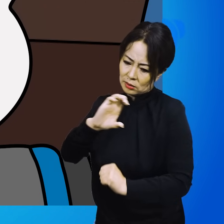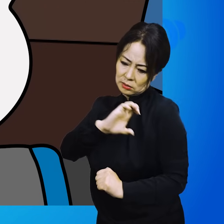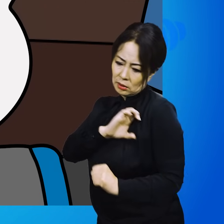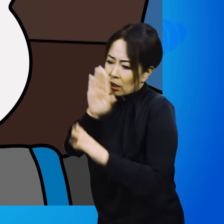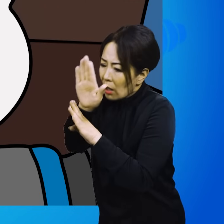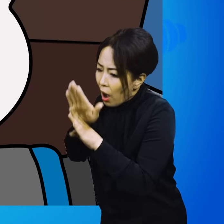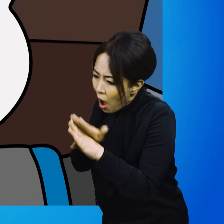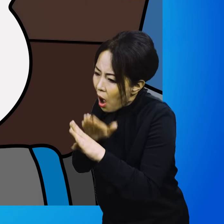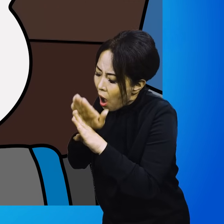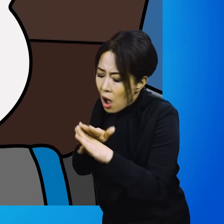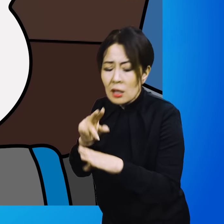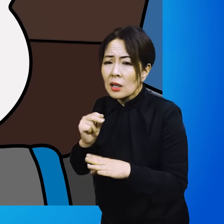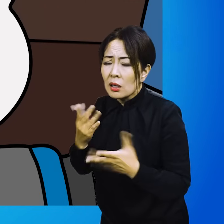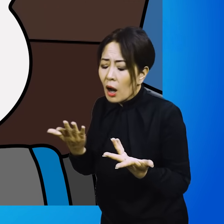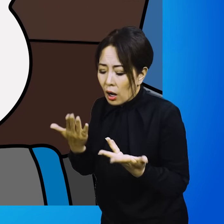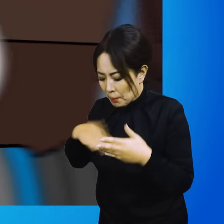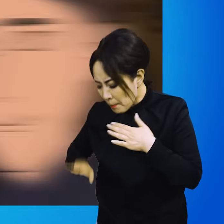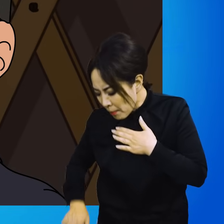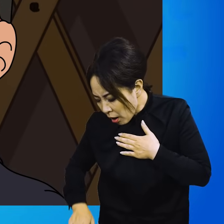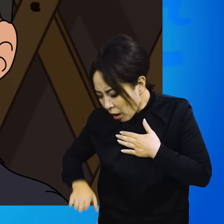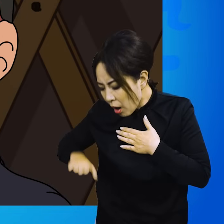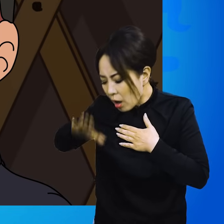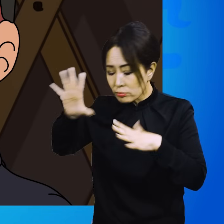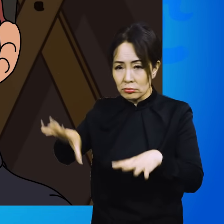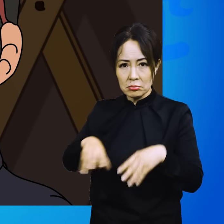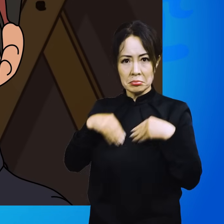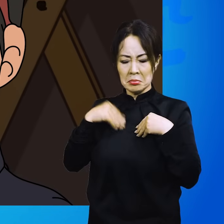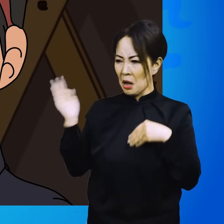сурч авдаг эрхэм зүйл юм шүү дээ.